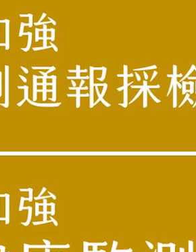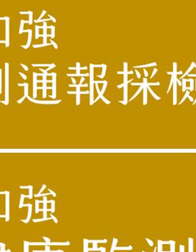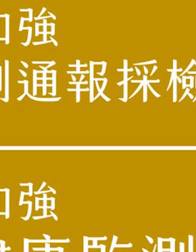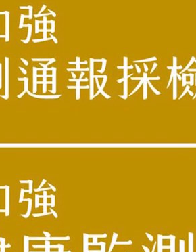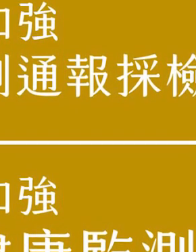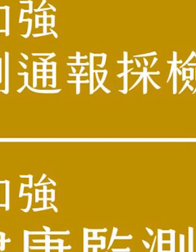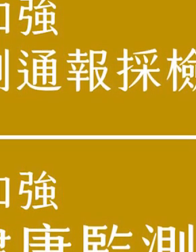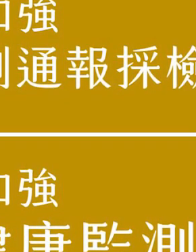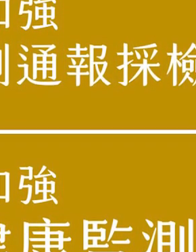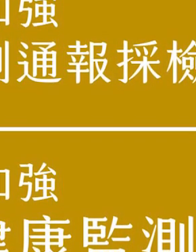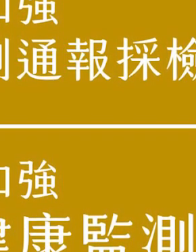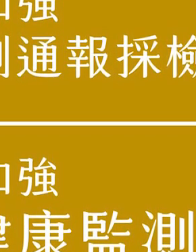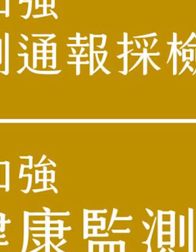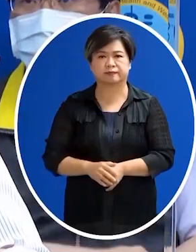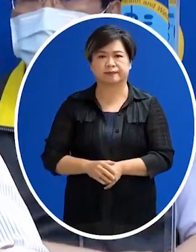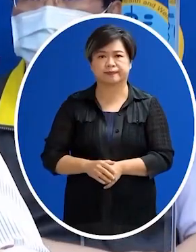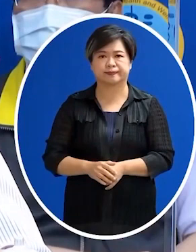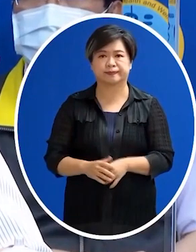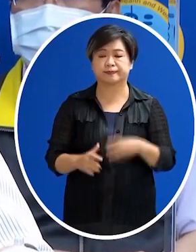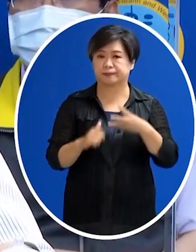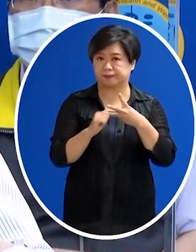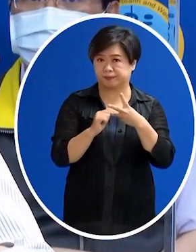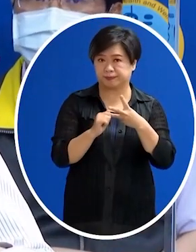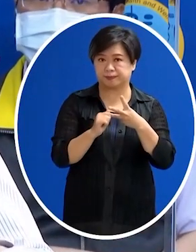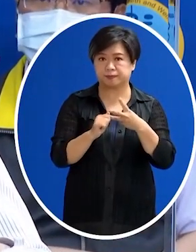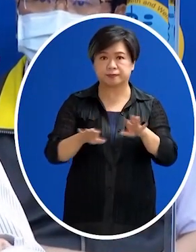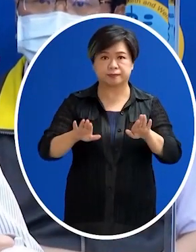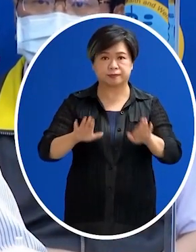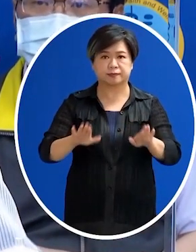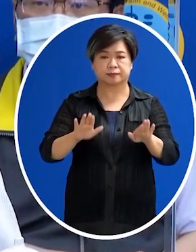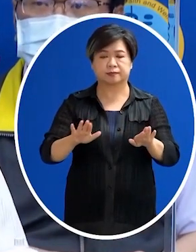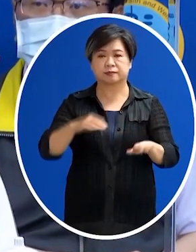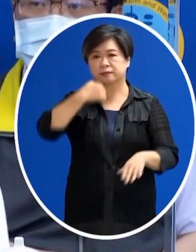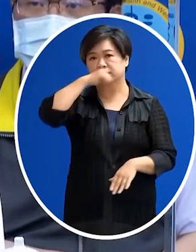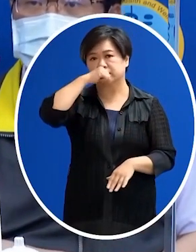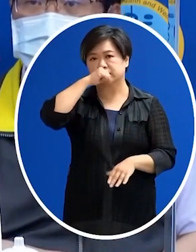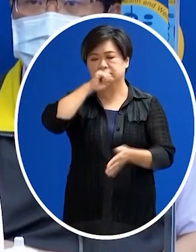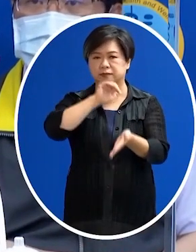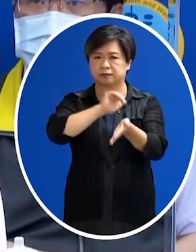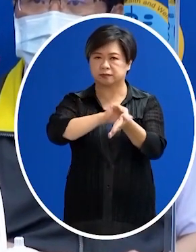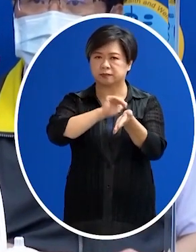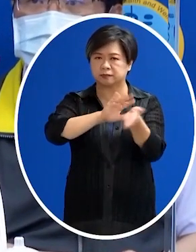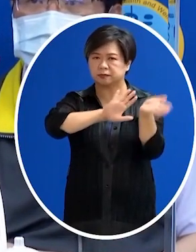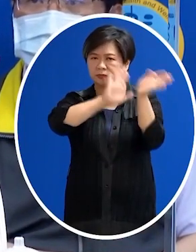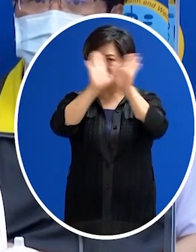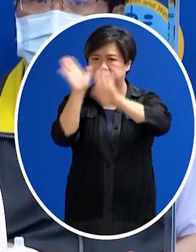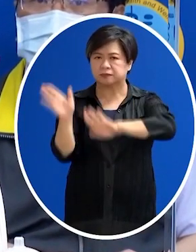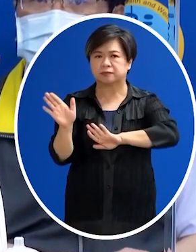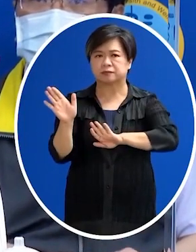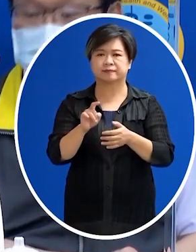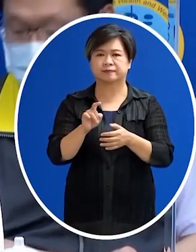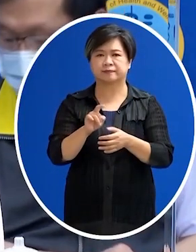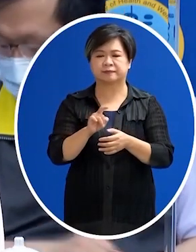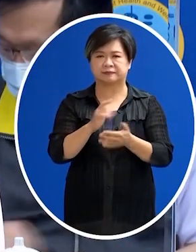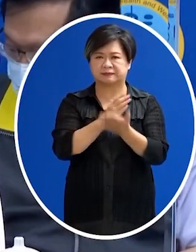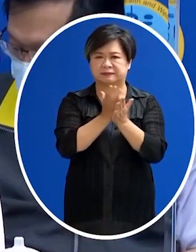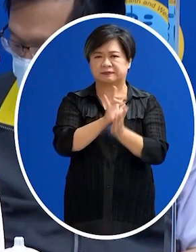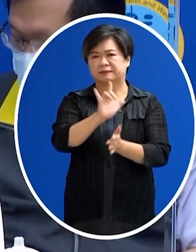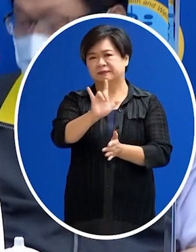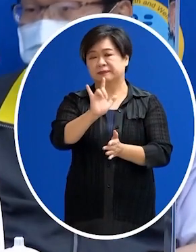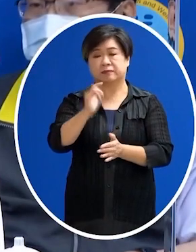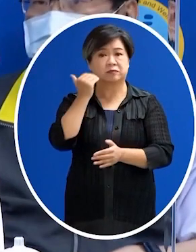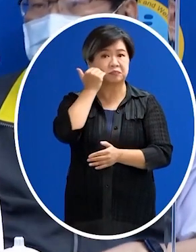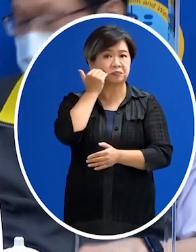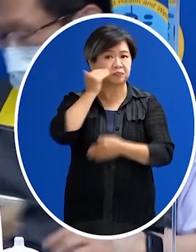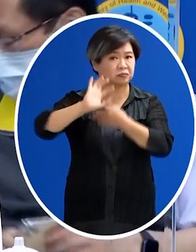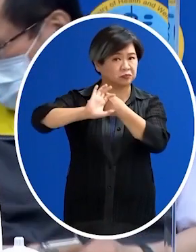运还是持续的降载。目前我们自己国内的医疗也当然就已经减缓了，所以对